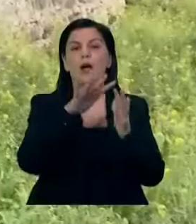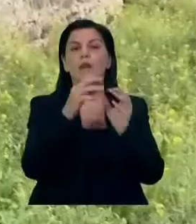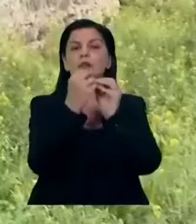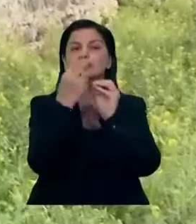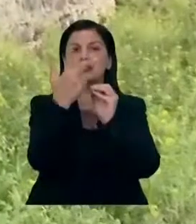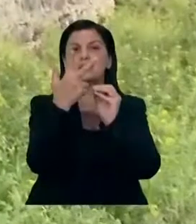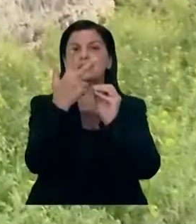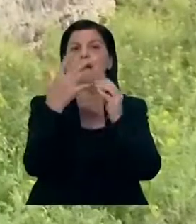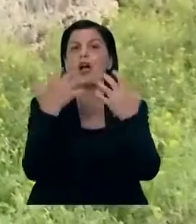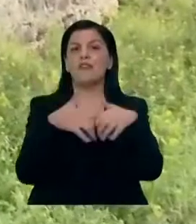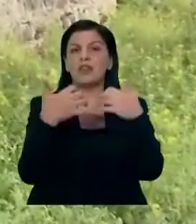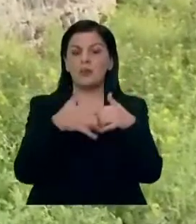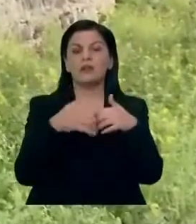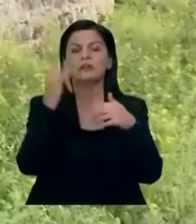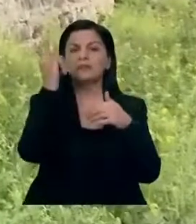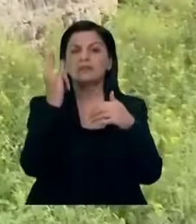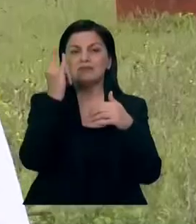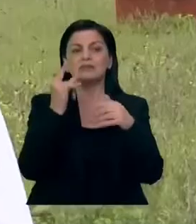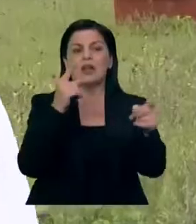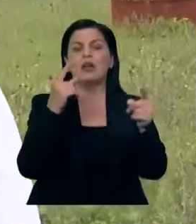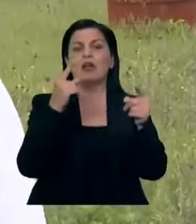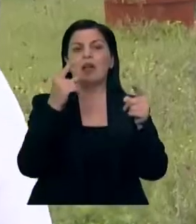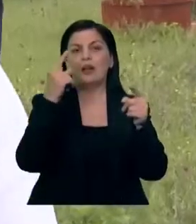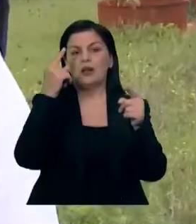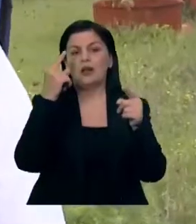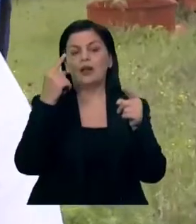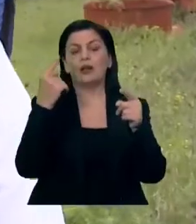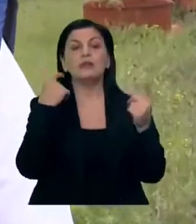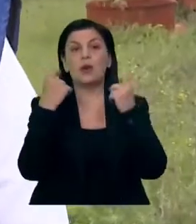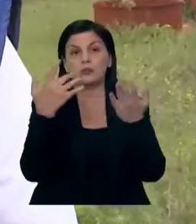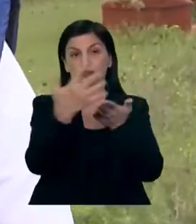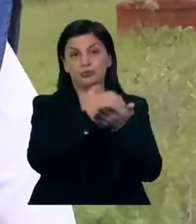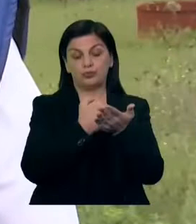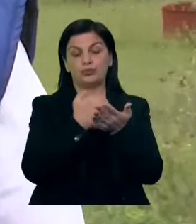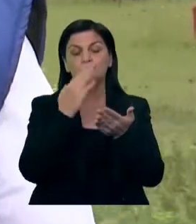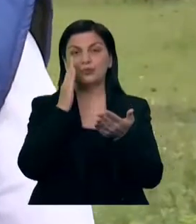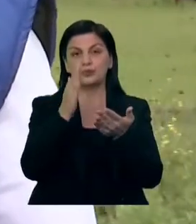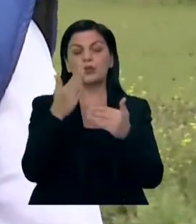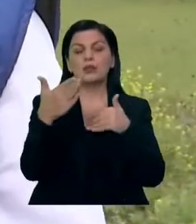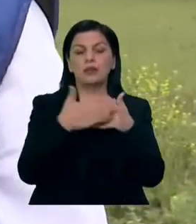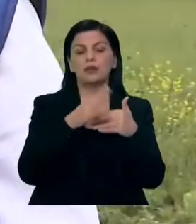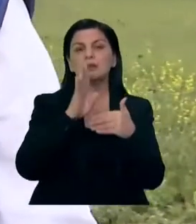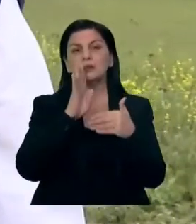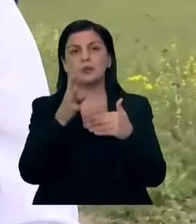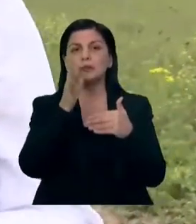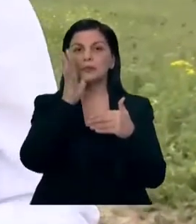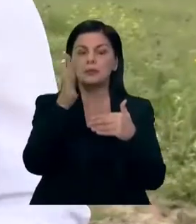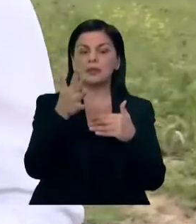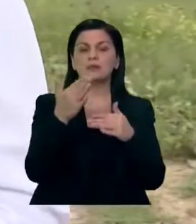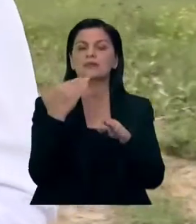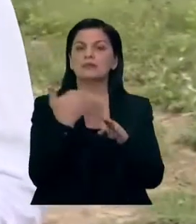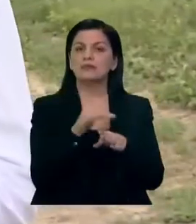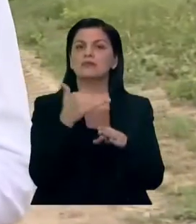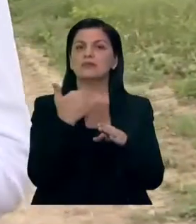avtomat hidrometeoroloji stansiya vasitəsilə müəyyən olunacaq. Yaxın 4-5 il ərzində mərhələli olaraq həm